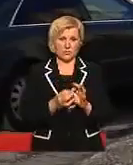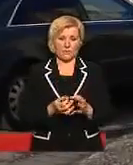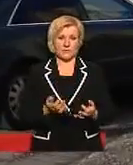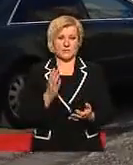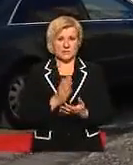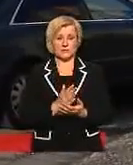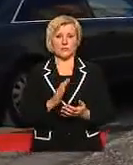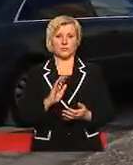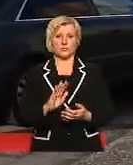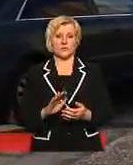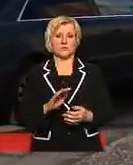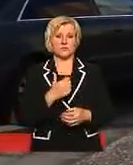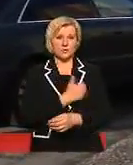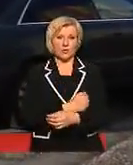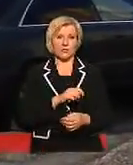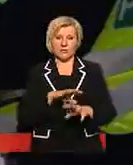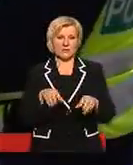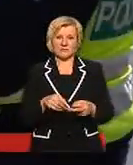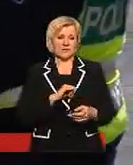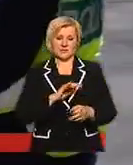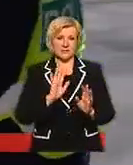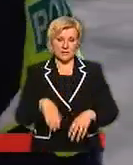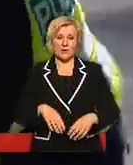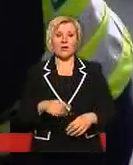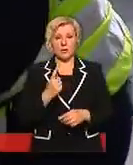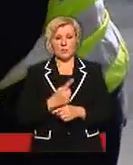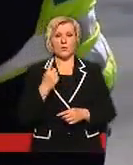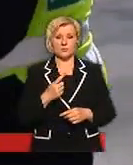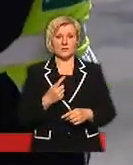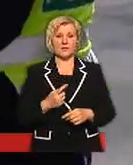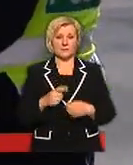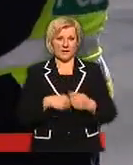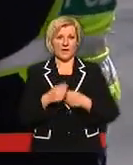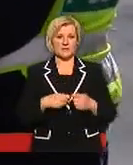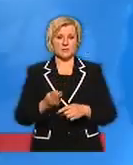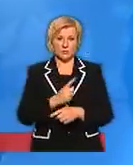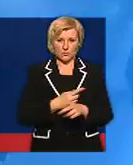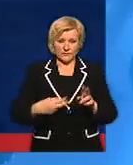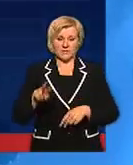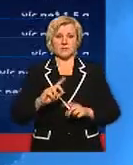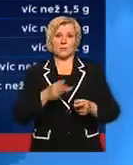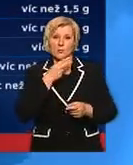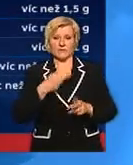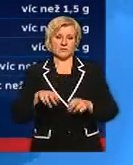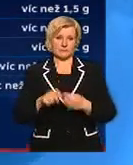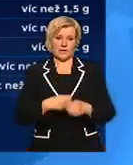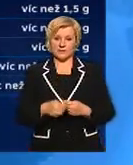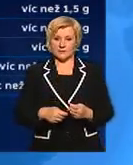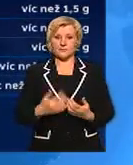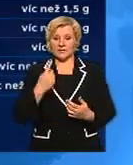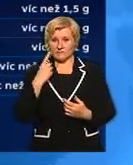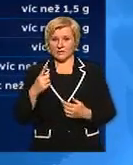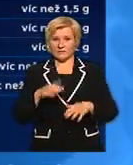praxi té drogové scény. Samozřejmě to asi ovlivní trochu práci soudu a hlavně práci policie. Nově nastavené